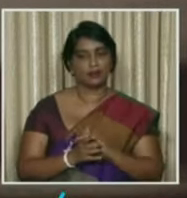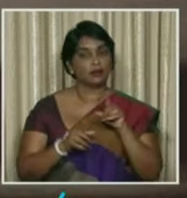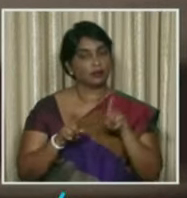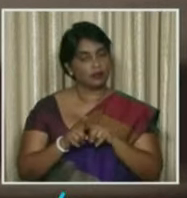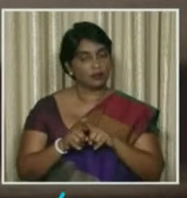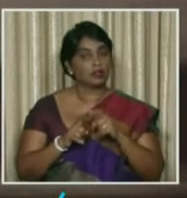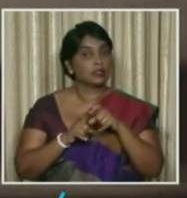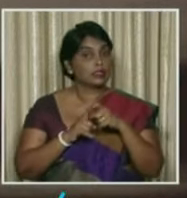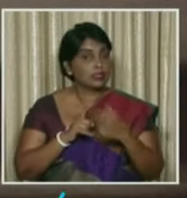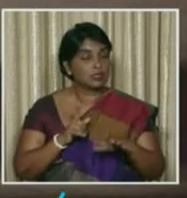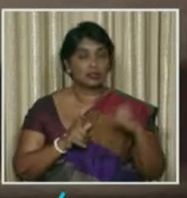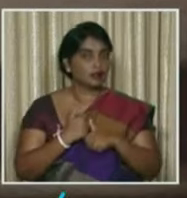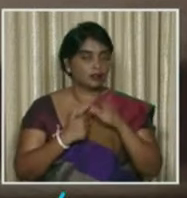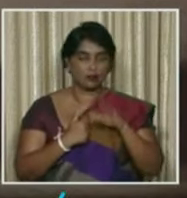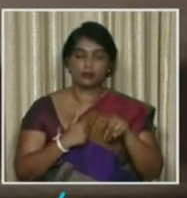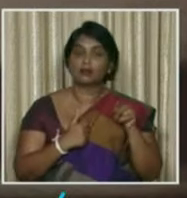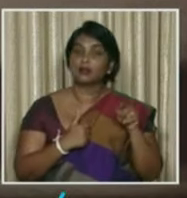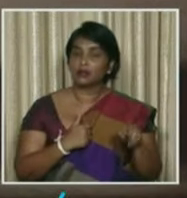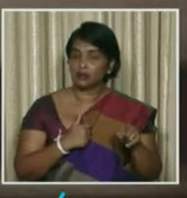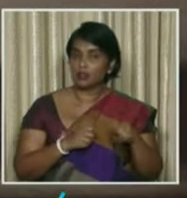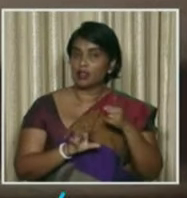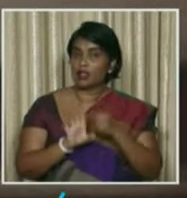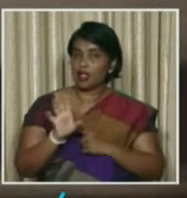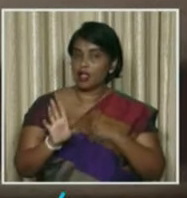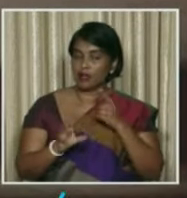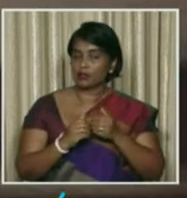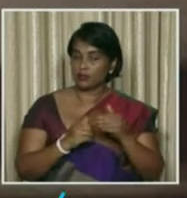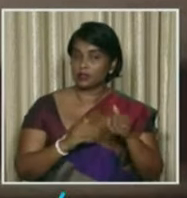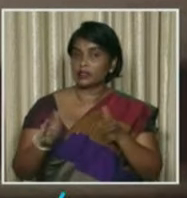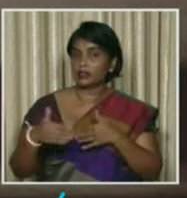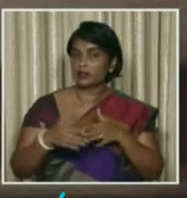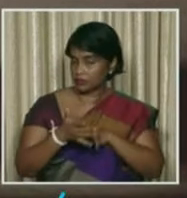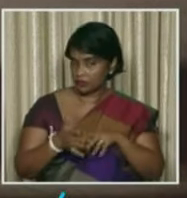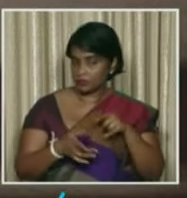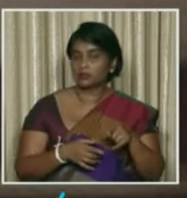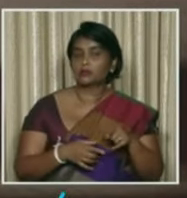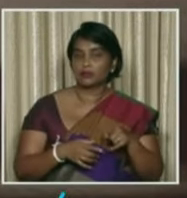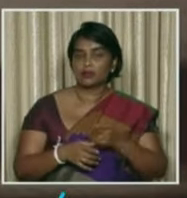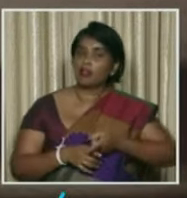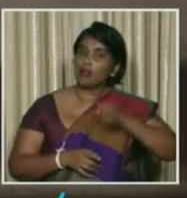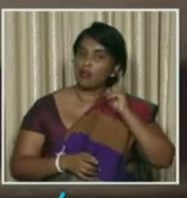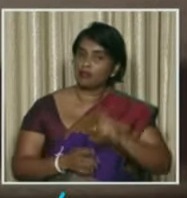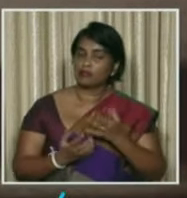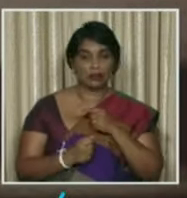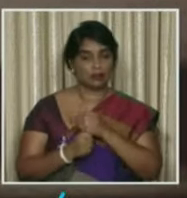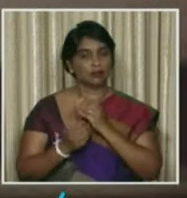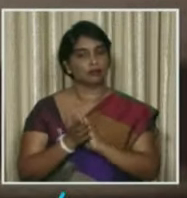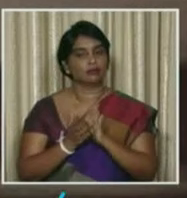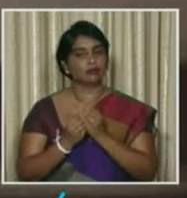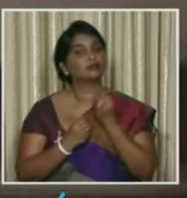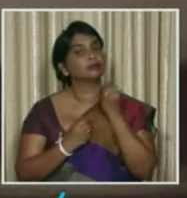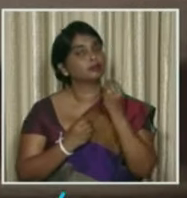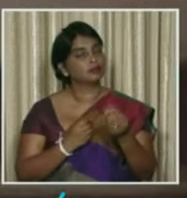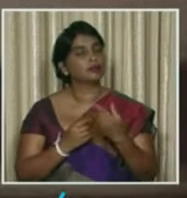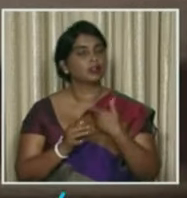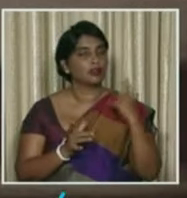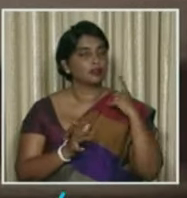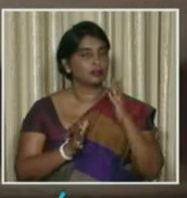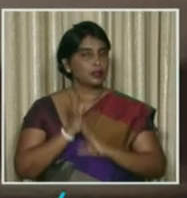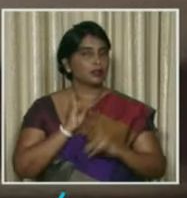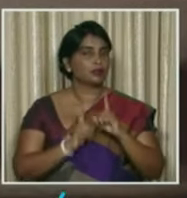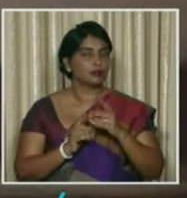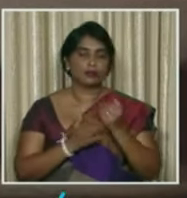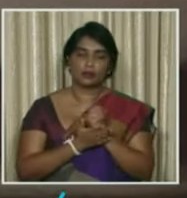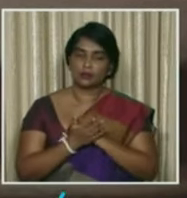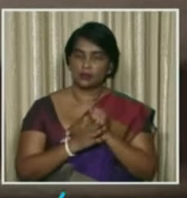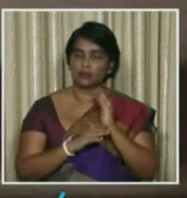වගේම ආබාධිත රණවිරුවන් සම්බන්ධයෙන් මේ වසර ඇතුළතම එම කැබිනට් පත්‍රිකාවට අනුමැතිය අරගෙන ඒ සහනය අපලා දෙන්න ආරක්ෂක අමාත්‍යාංශයේ